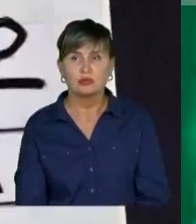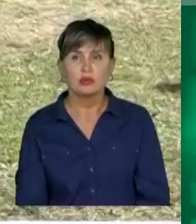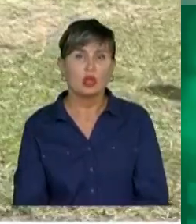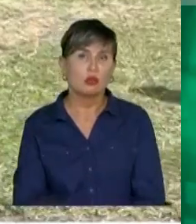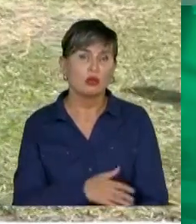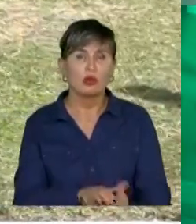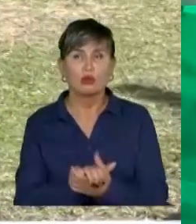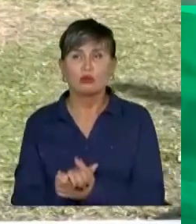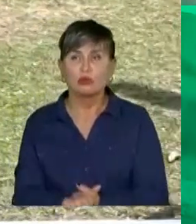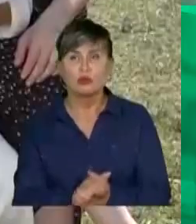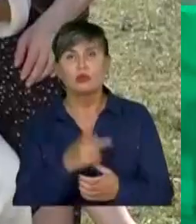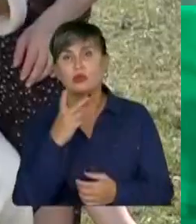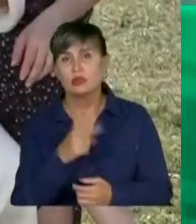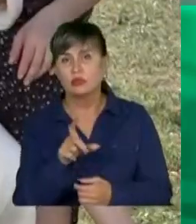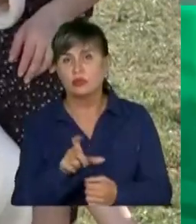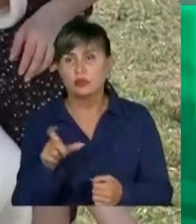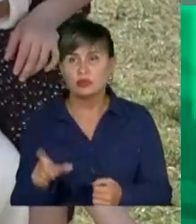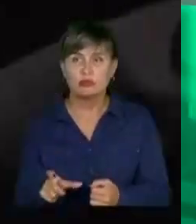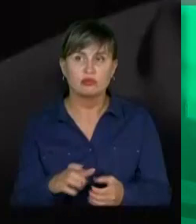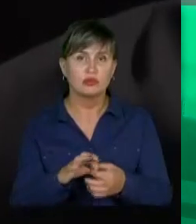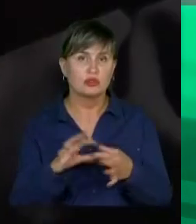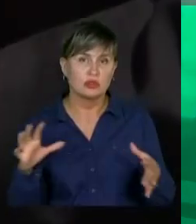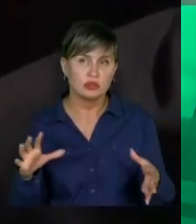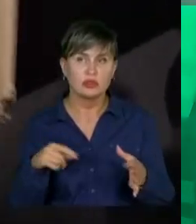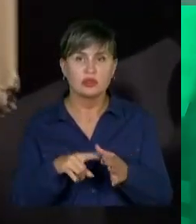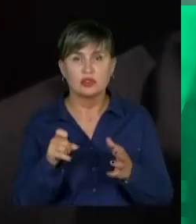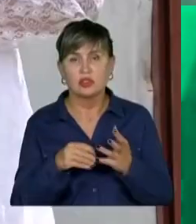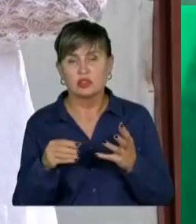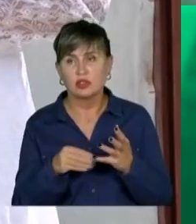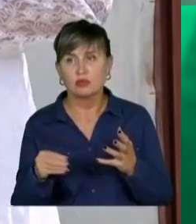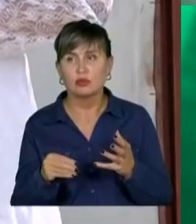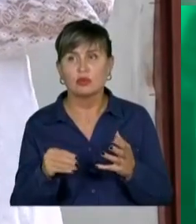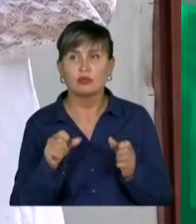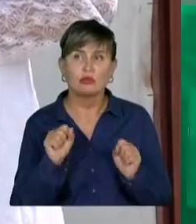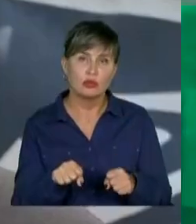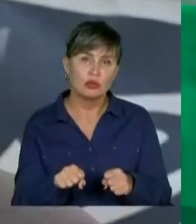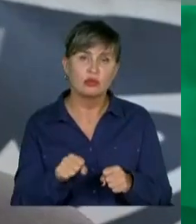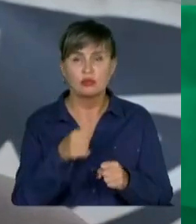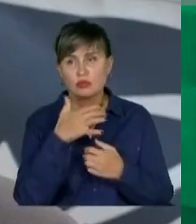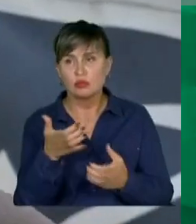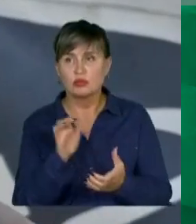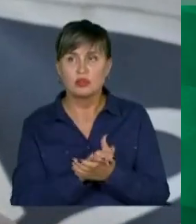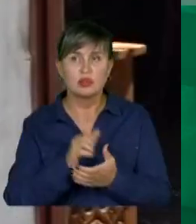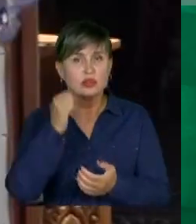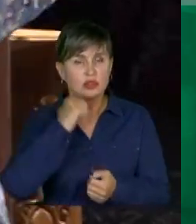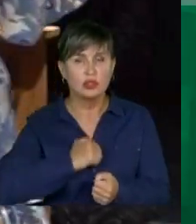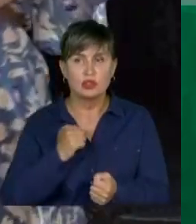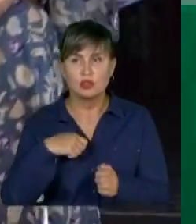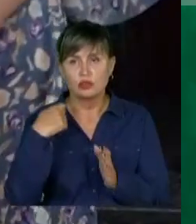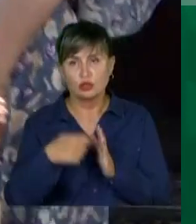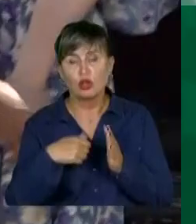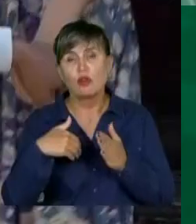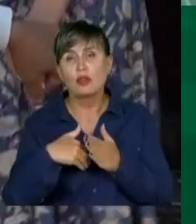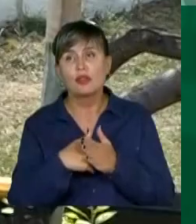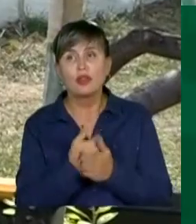Долгая дружба двух аксакалов на грани разрушения из-за клочка земли. Удастся ли примириться старым товарищем? В Алматы идут съемки нового